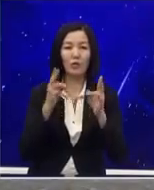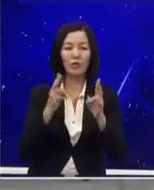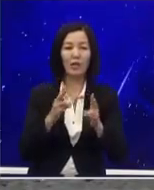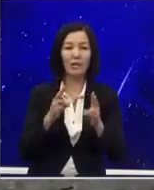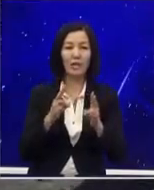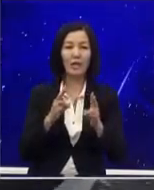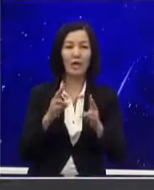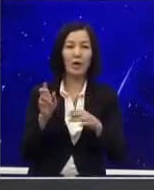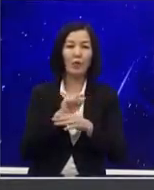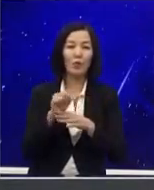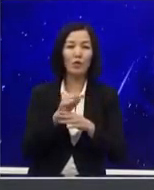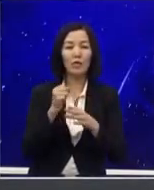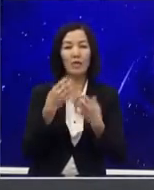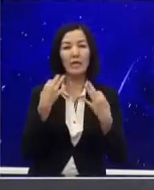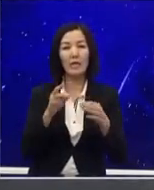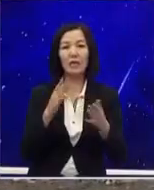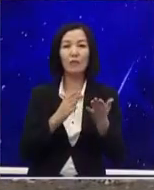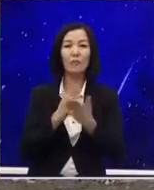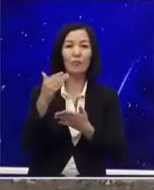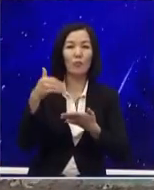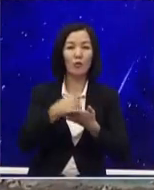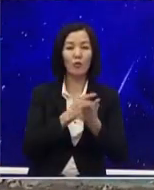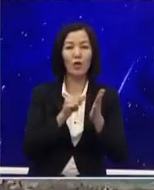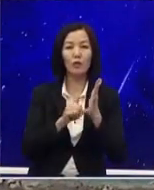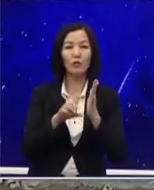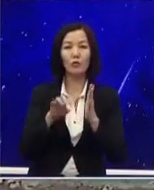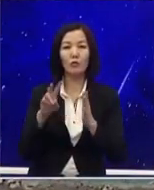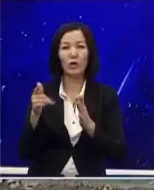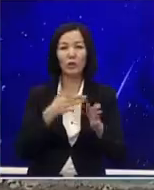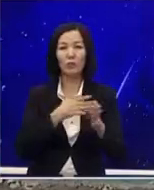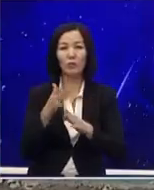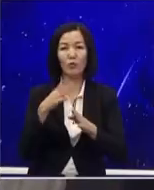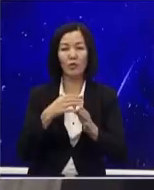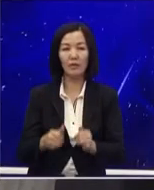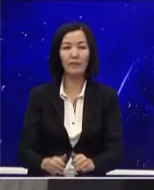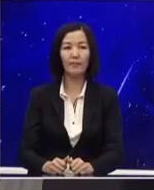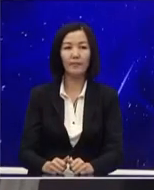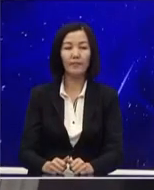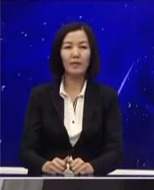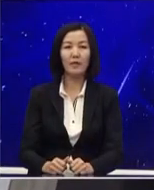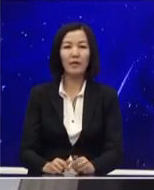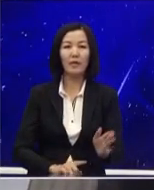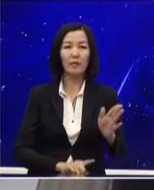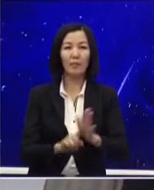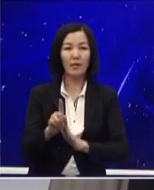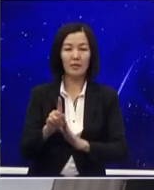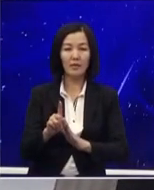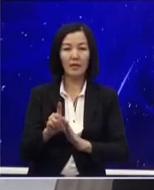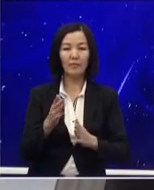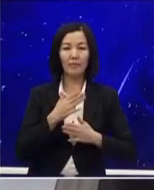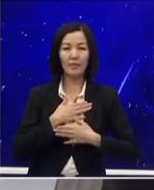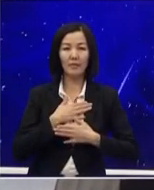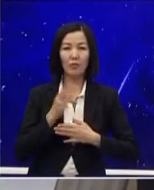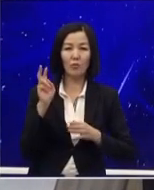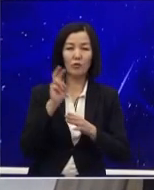емін-еркін кіріп шығуына жағдай жасалды. Бұл бағытқа 600 миллион теңгеден аса қаражат жұмсалған. Көш келген кезде бұл жерде